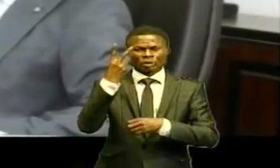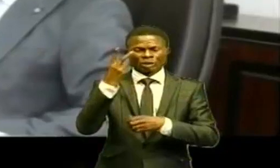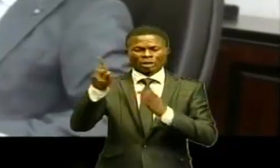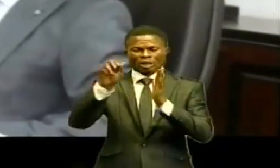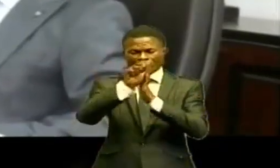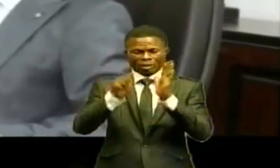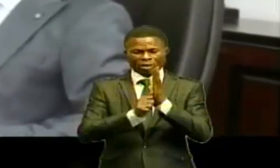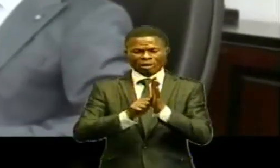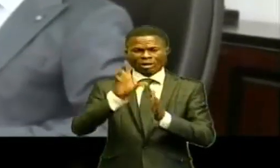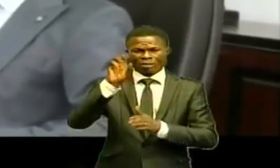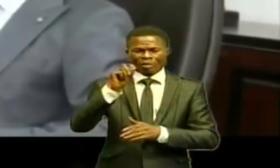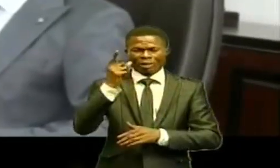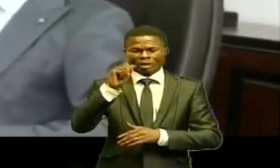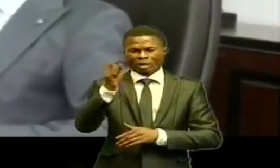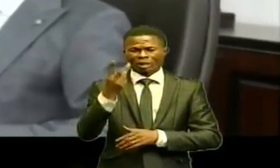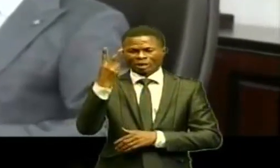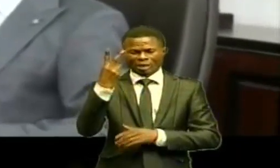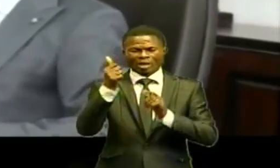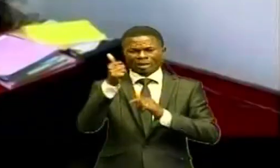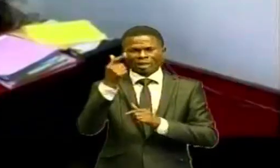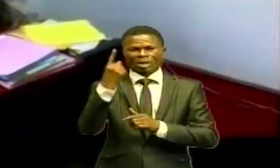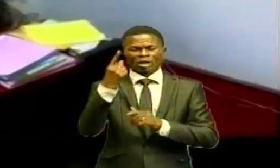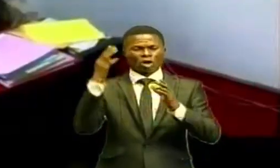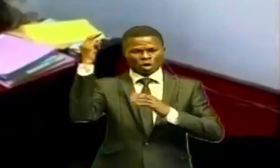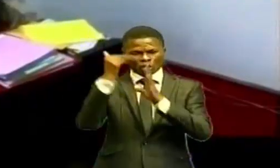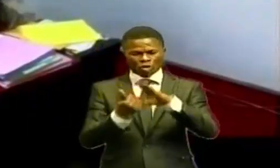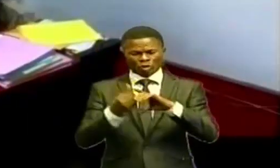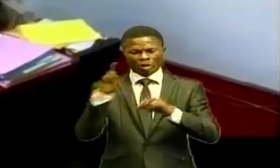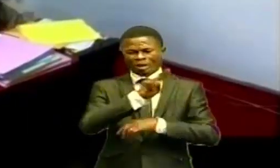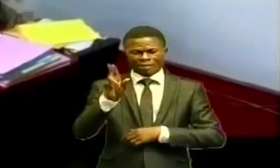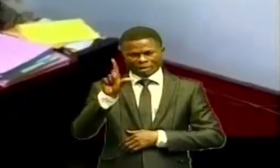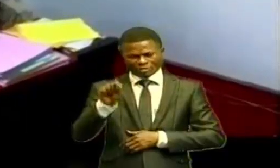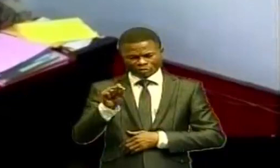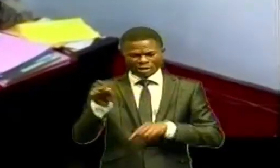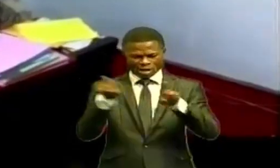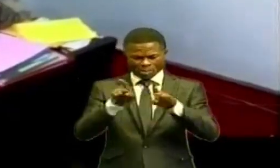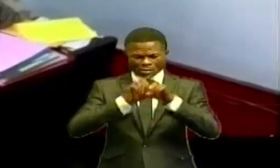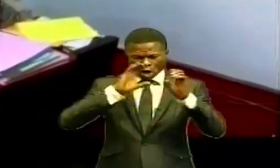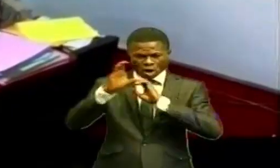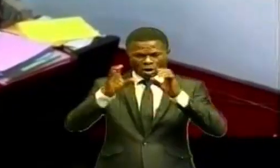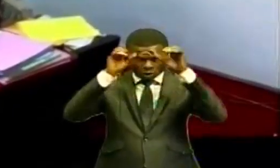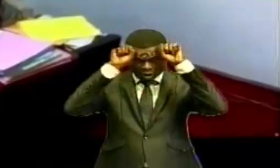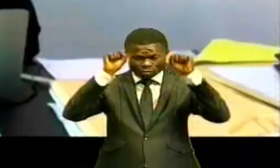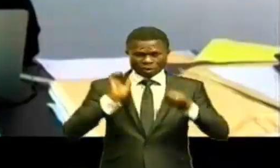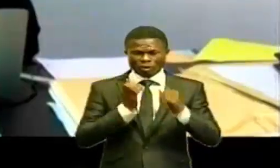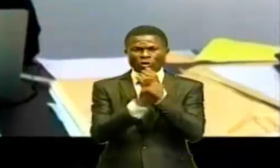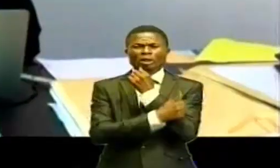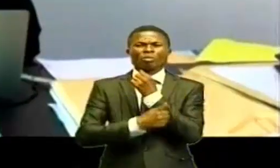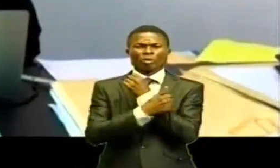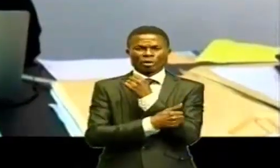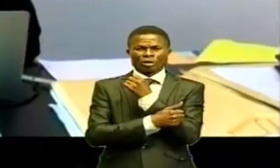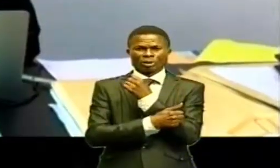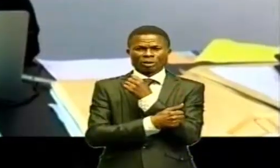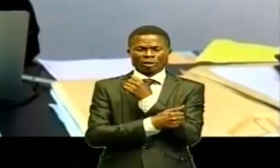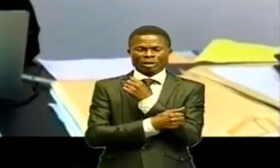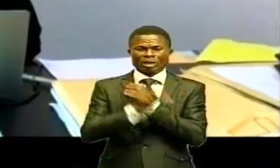numéro 20/032 du 31 octobre 2020. Consécutivement à la communication du président de la République, faite lors